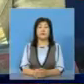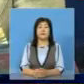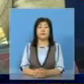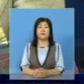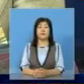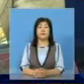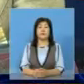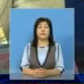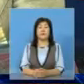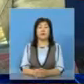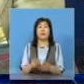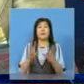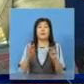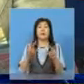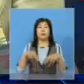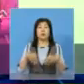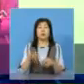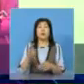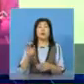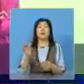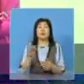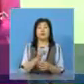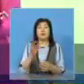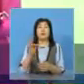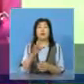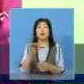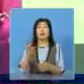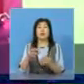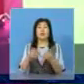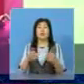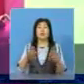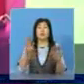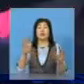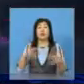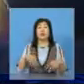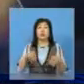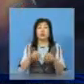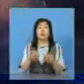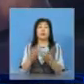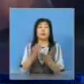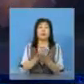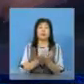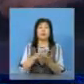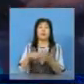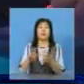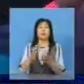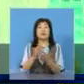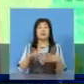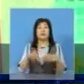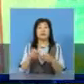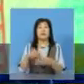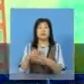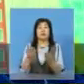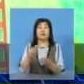Сонымен қатар бақытты отбасы және нұрлы жер бағдарламасы бойынша 10 ақтөбелікке пәтер кілті табысталды. Қуаныш иелерінің